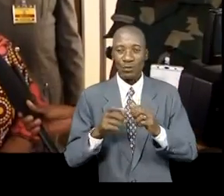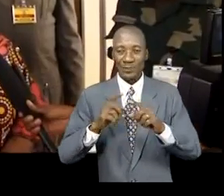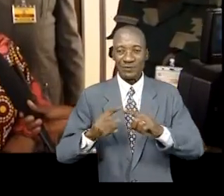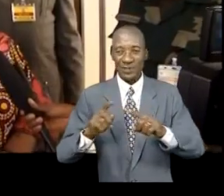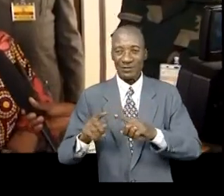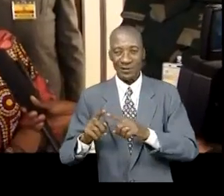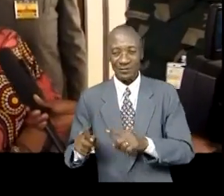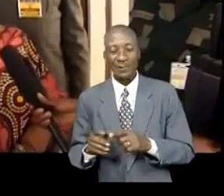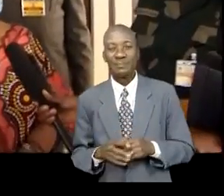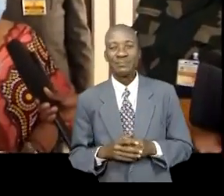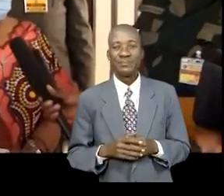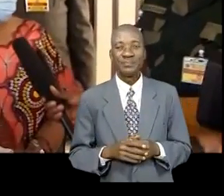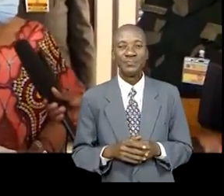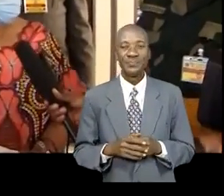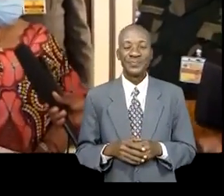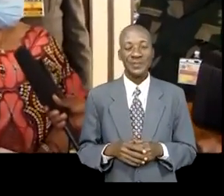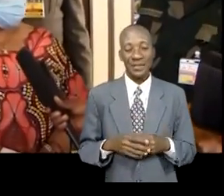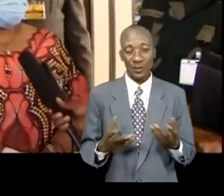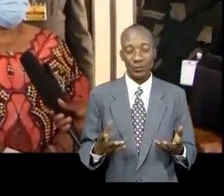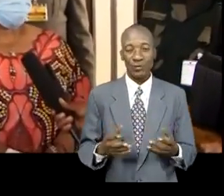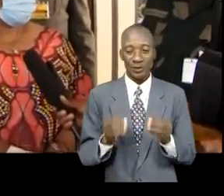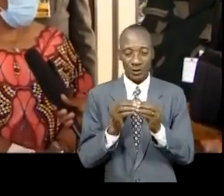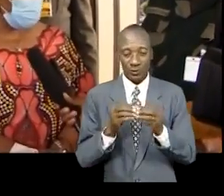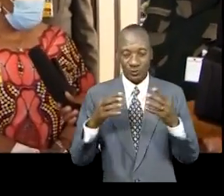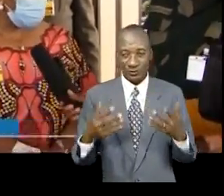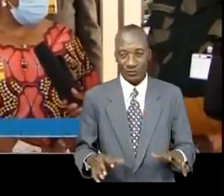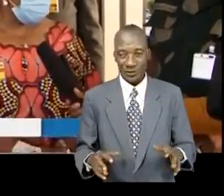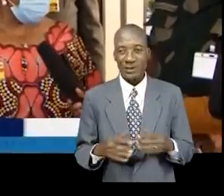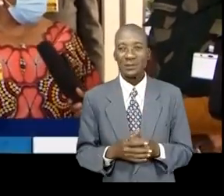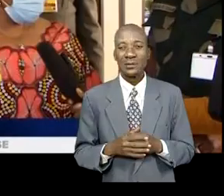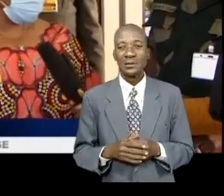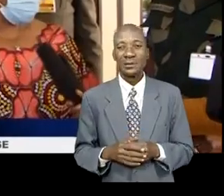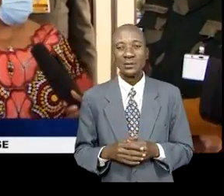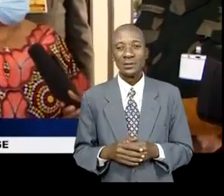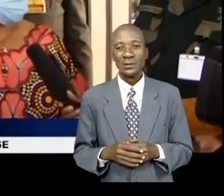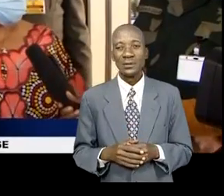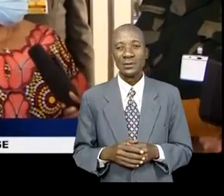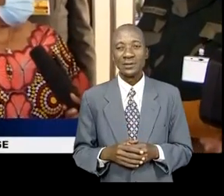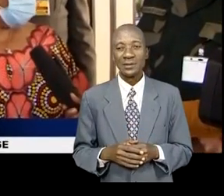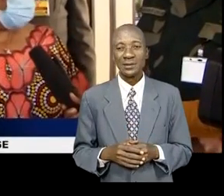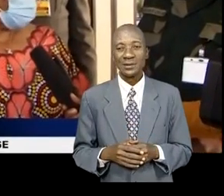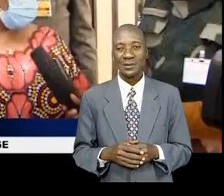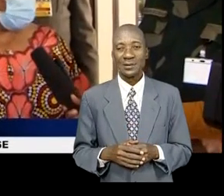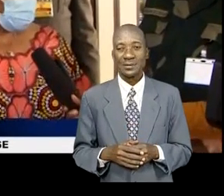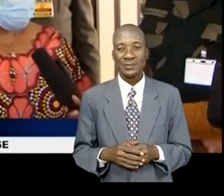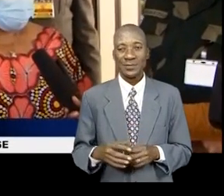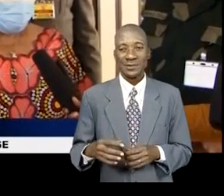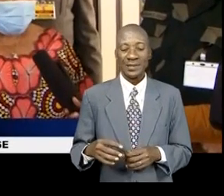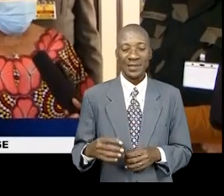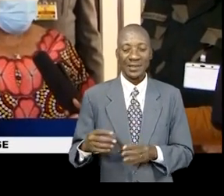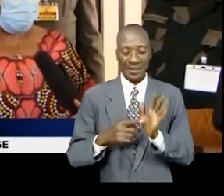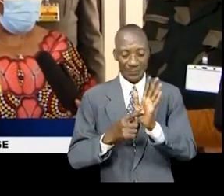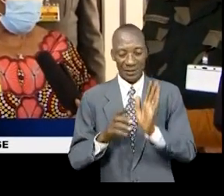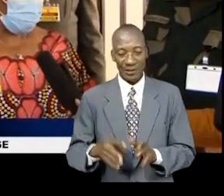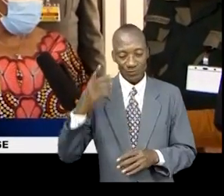chaque partie. It was a very good meeting. Ça a été une bonne réunion avec le chef de l'État. Nous avons discuté